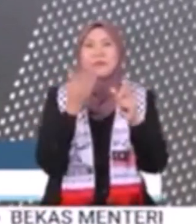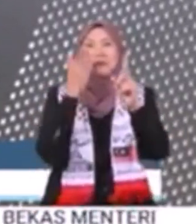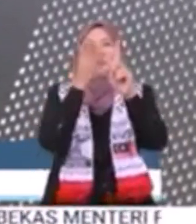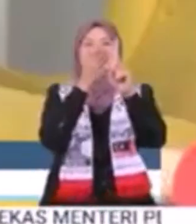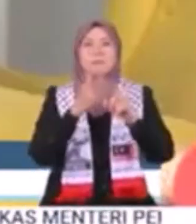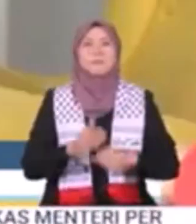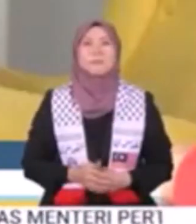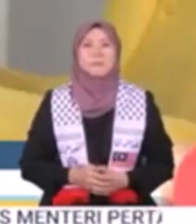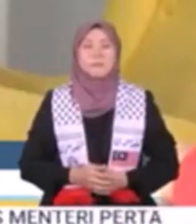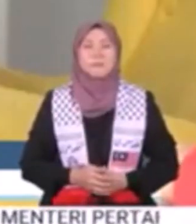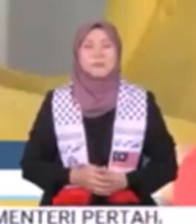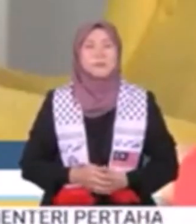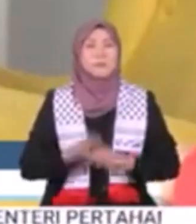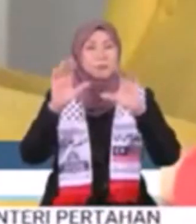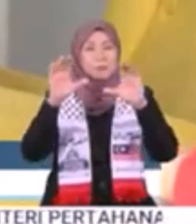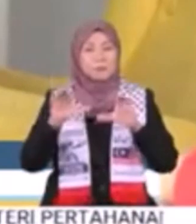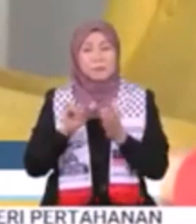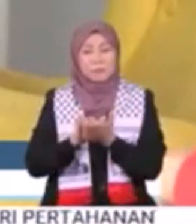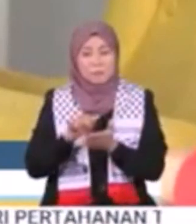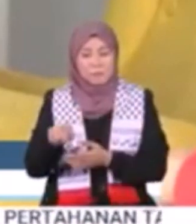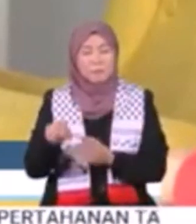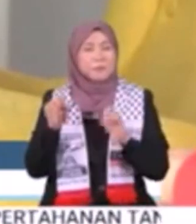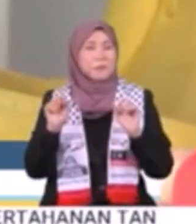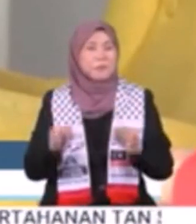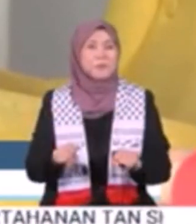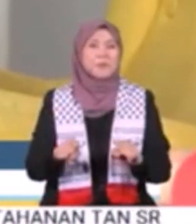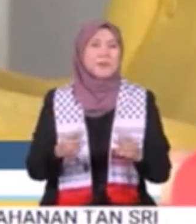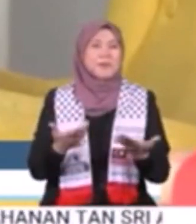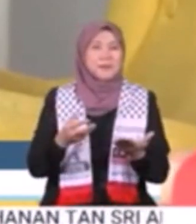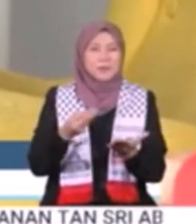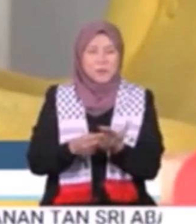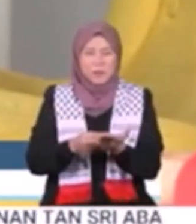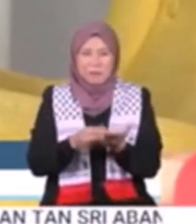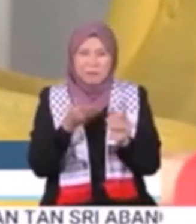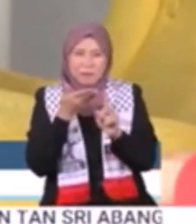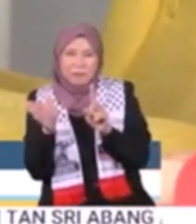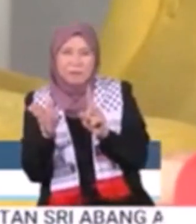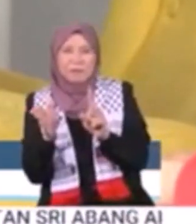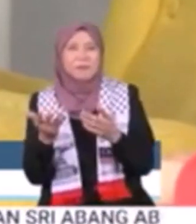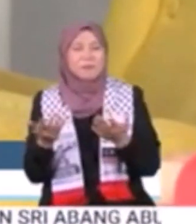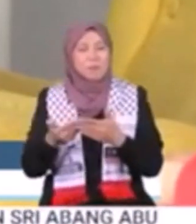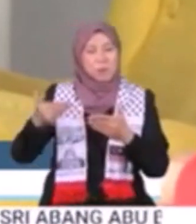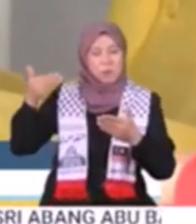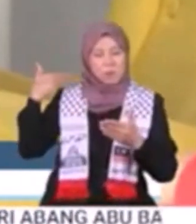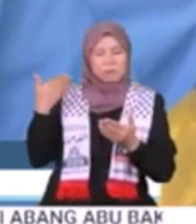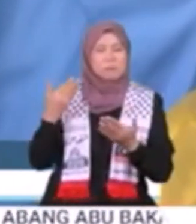sasar. Pendekatan ini dilihat dapat menutup ruang ketirisan subsidi yang